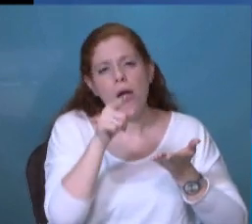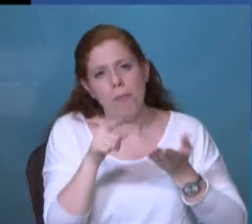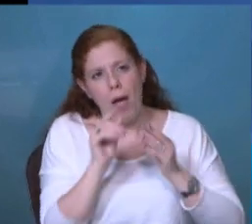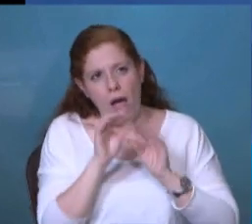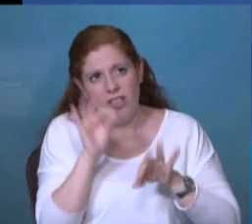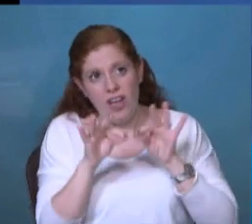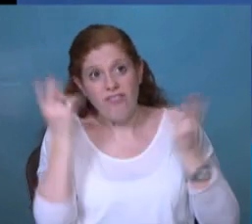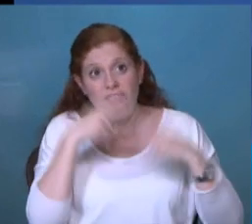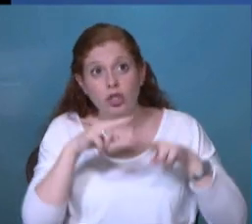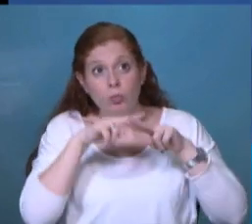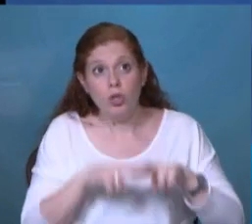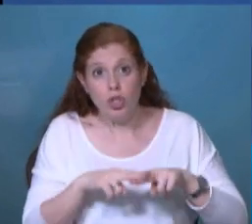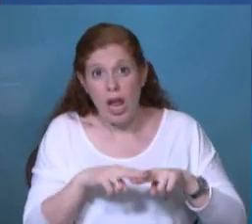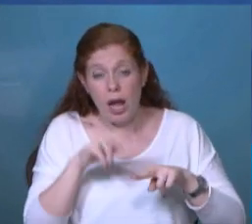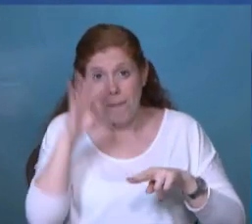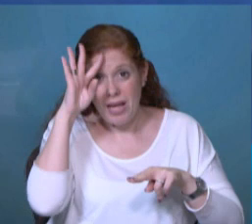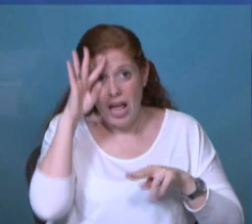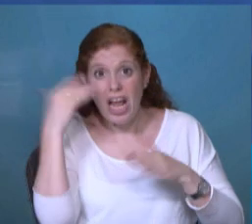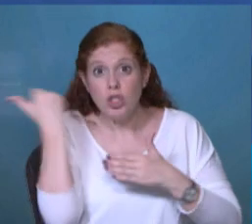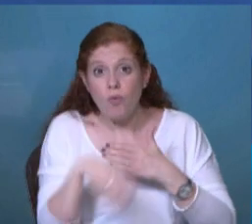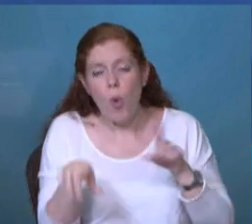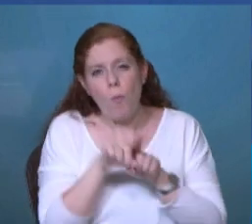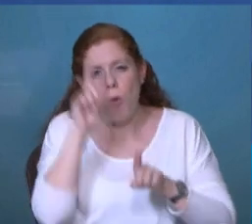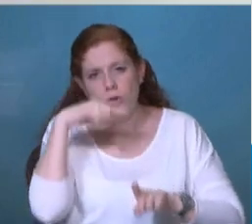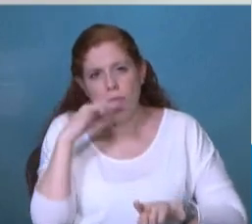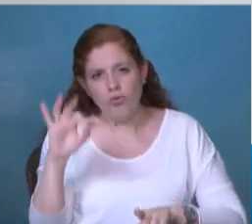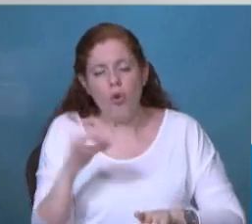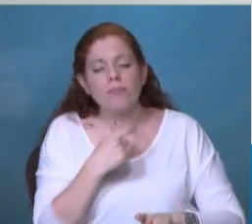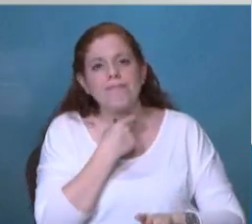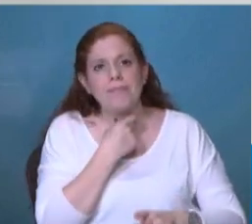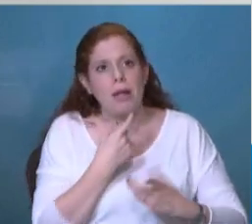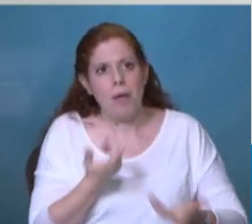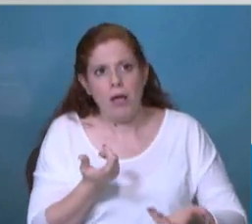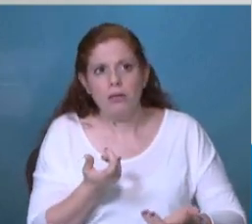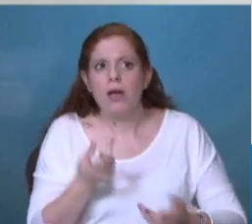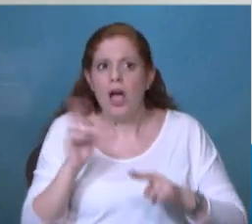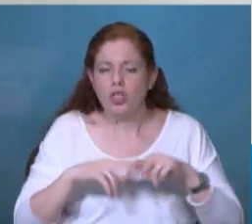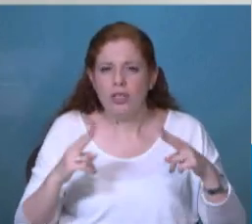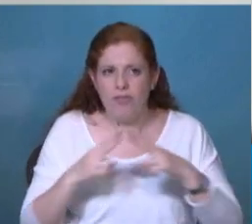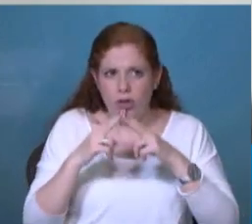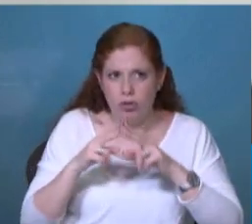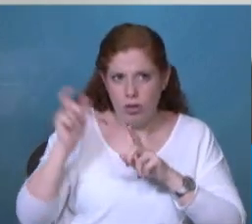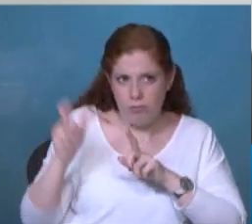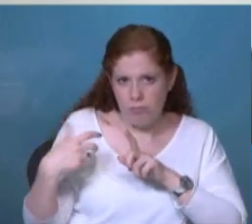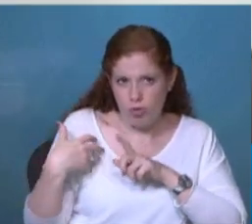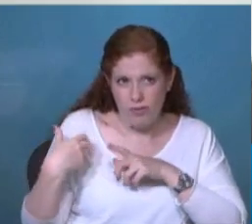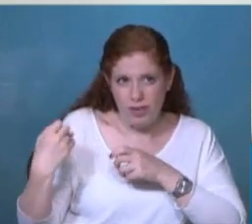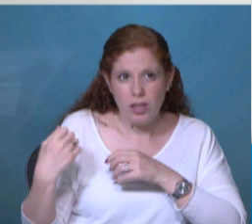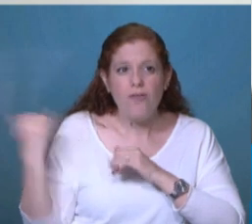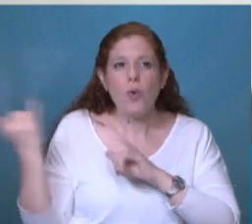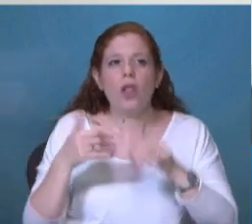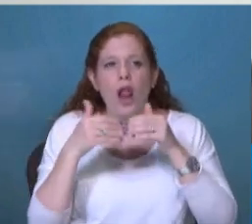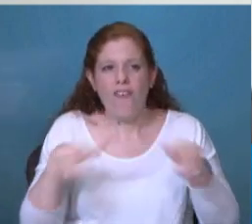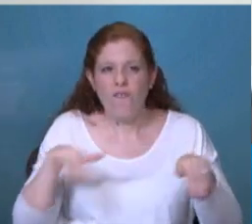באיראן, סופו יהיה כשל אביו. כעת נותרה רק אפשרות אחת. After I meet with the smugglers, they are bring us in the border, in